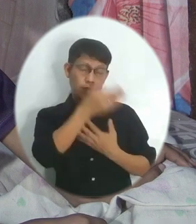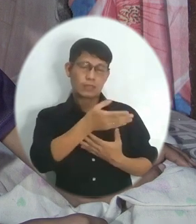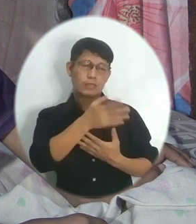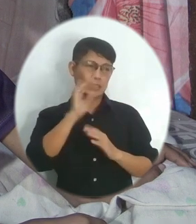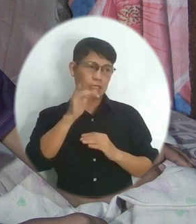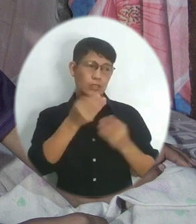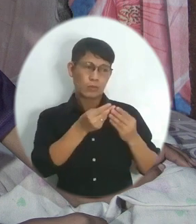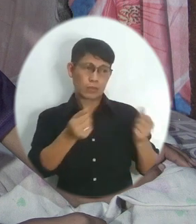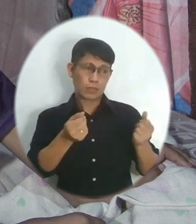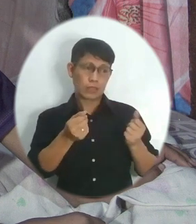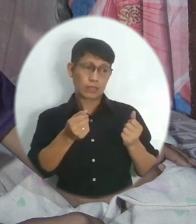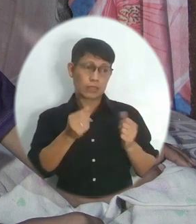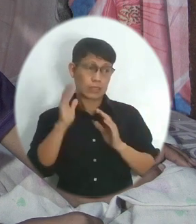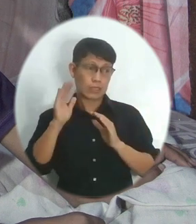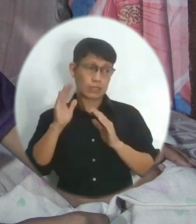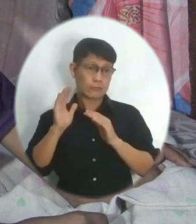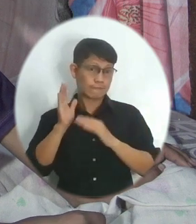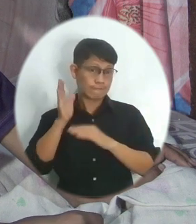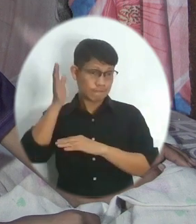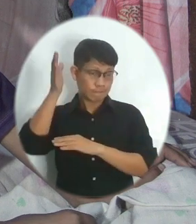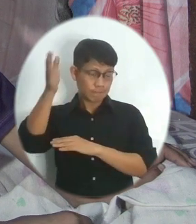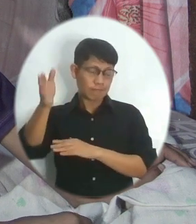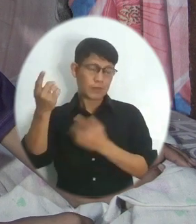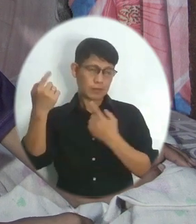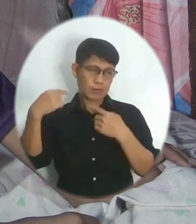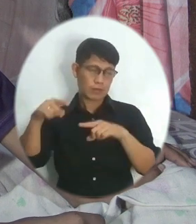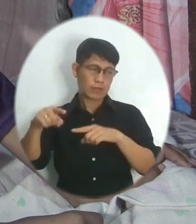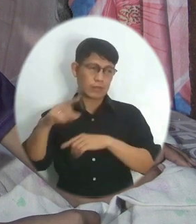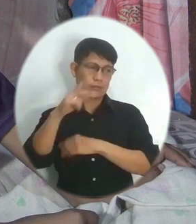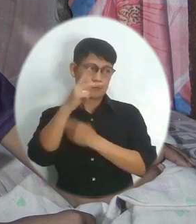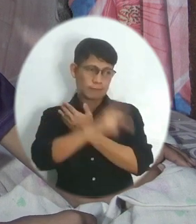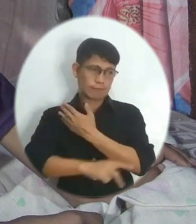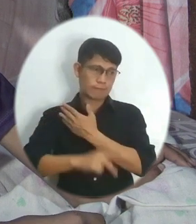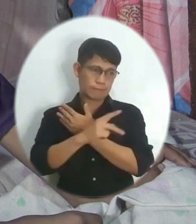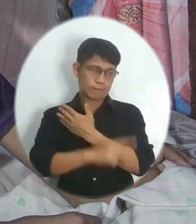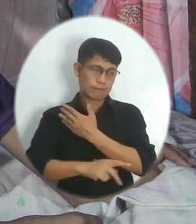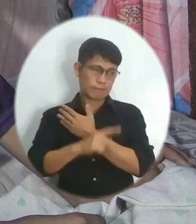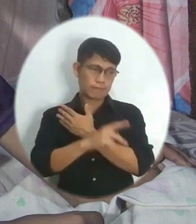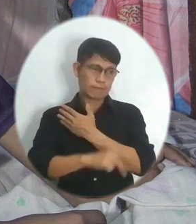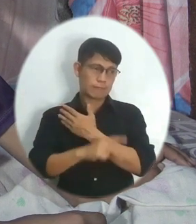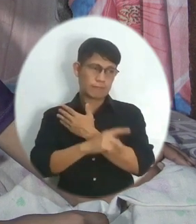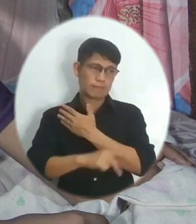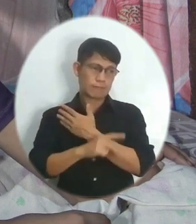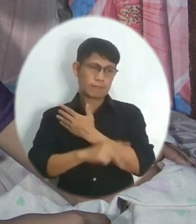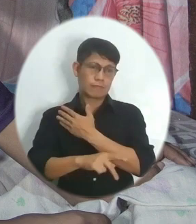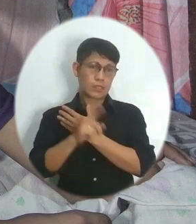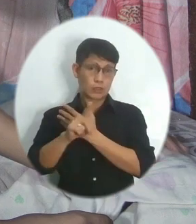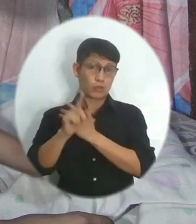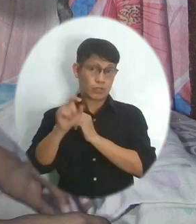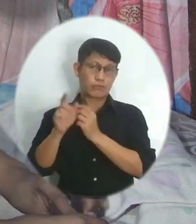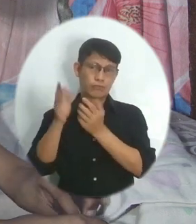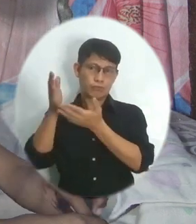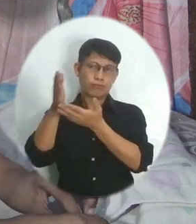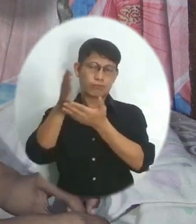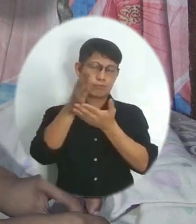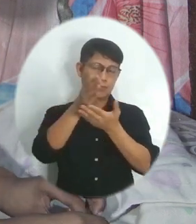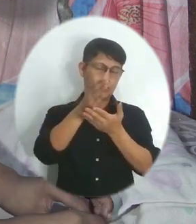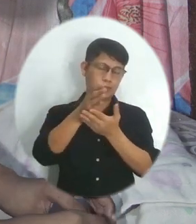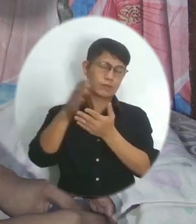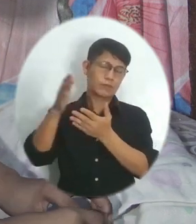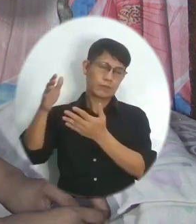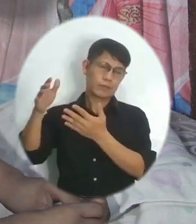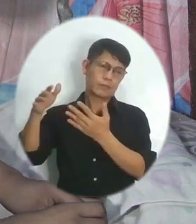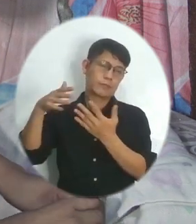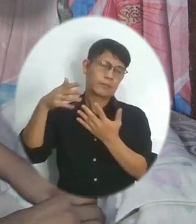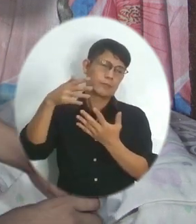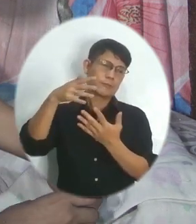ka na kasi palang araw pupunta tayo sa probinsya, binata ka na, maraming ano doon, makikita ka na mga pasyala na maingay